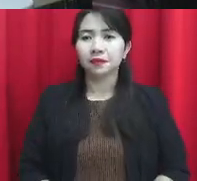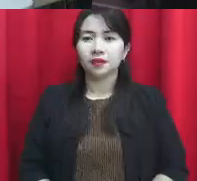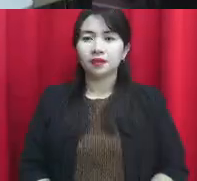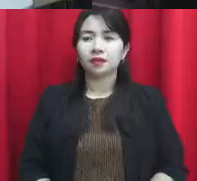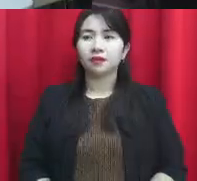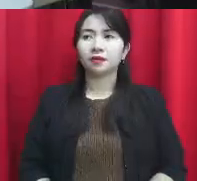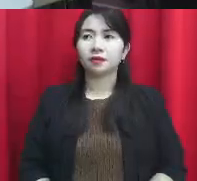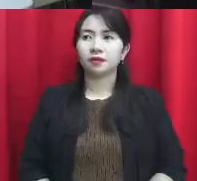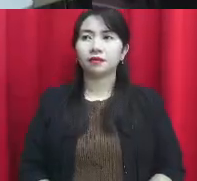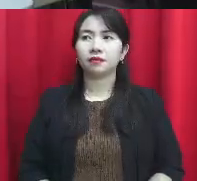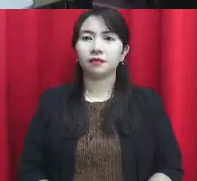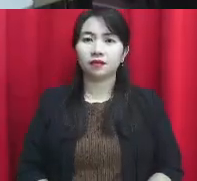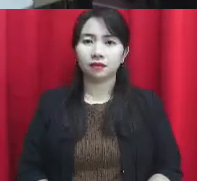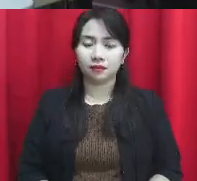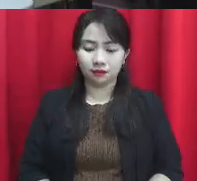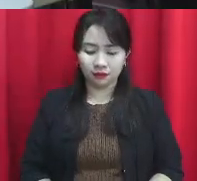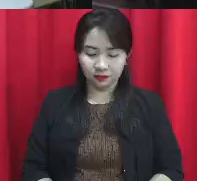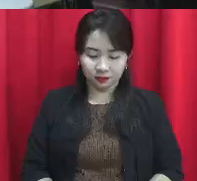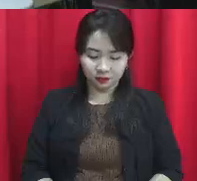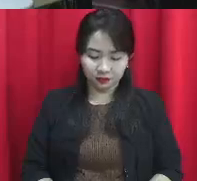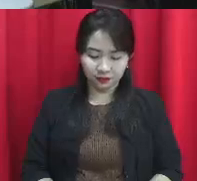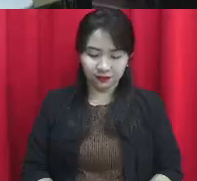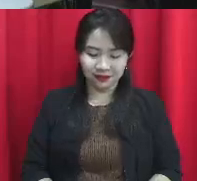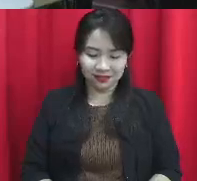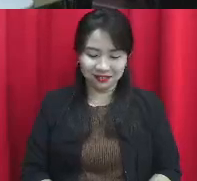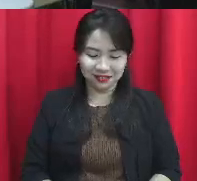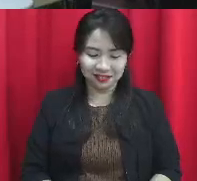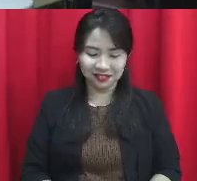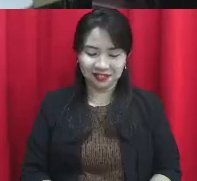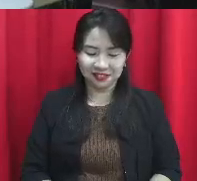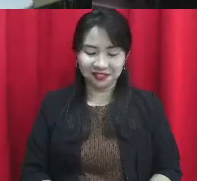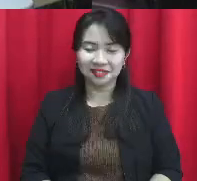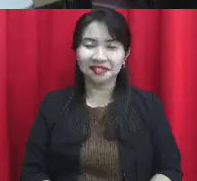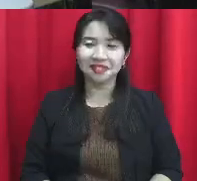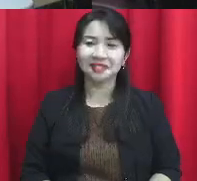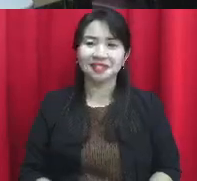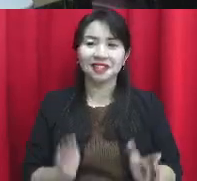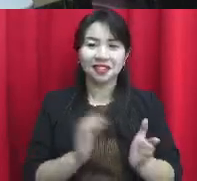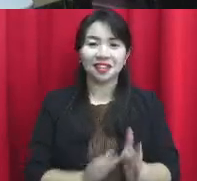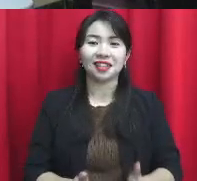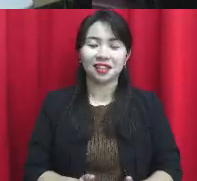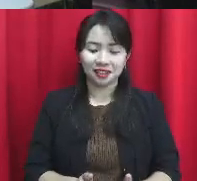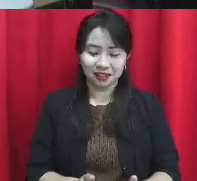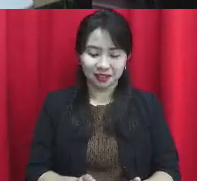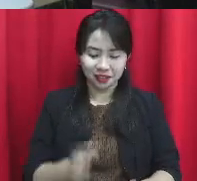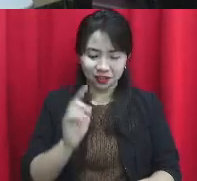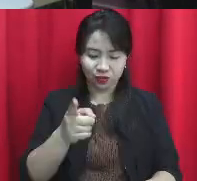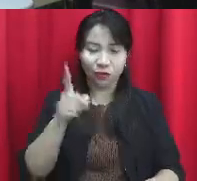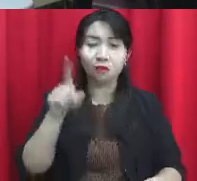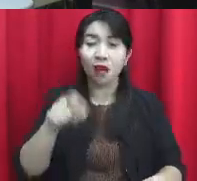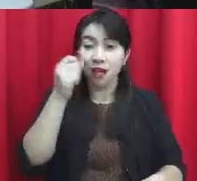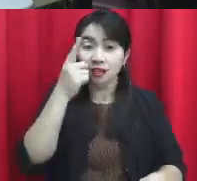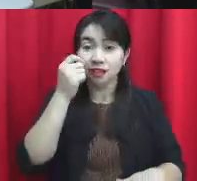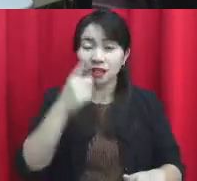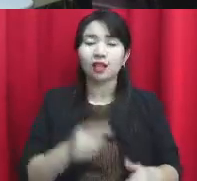ako tatay mo Who you you see Hindi ko sinasabing